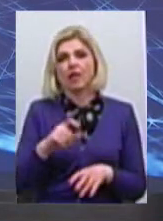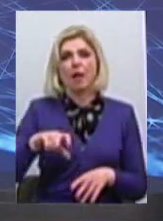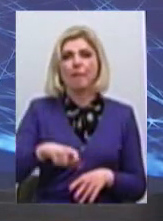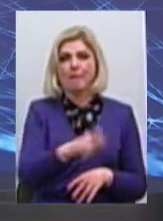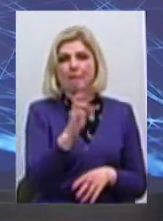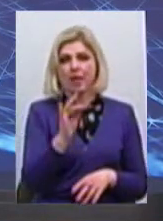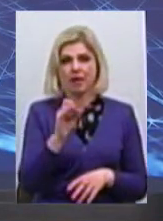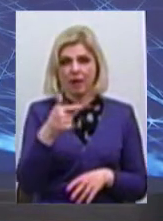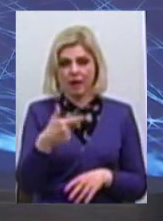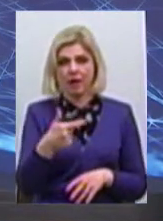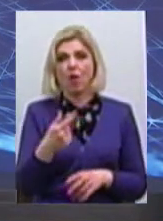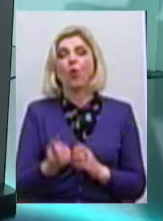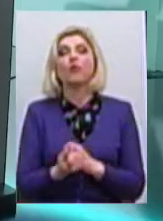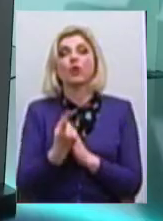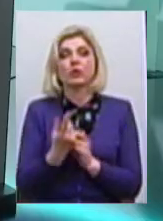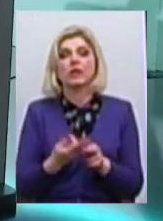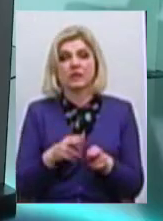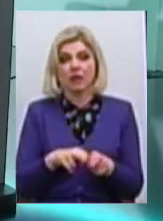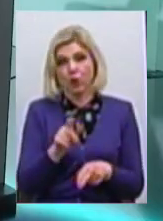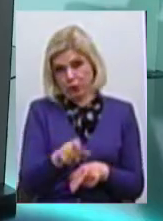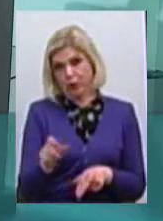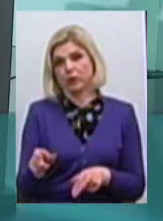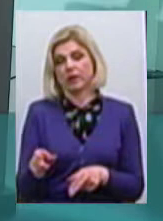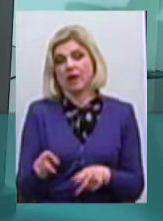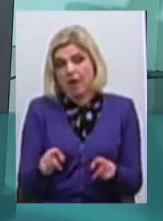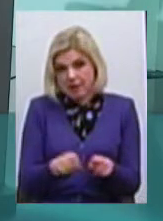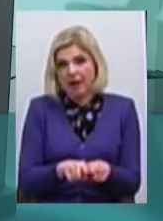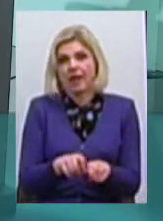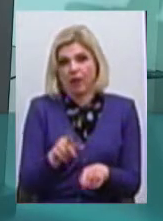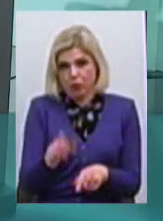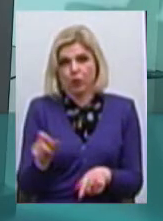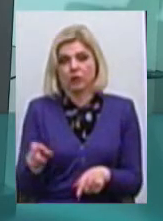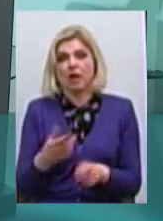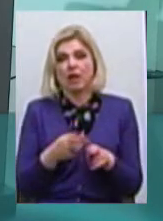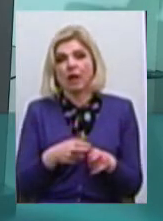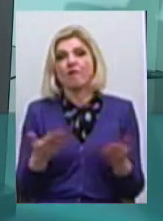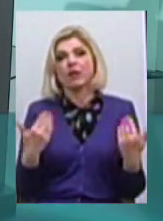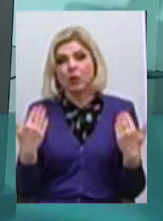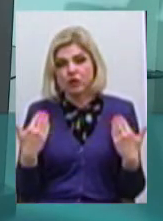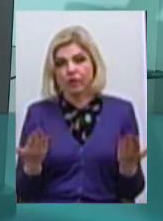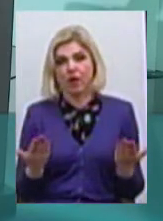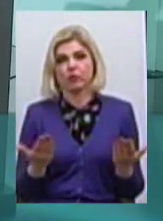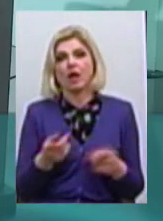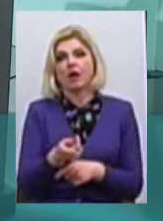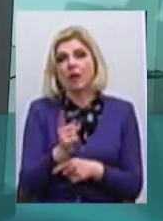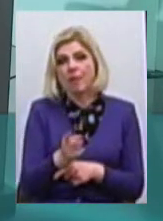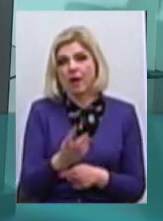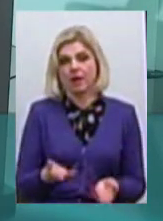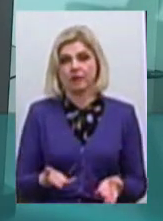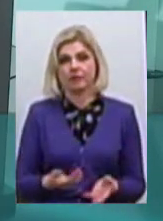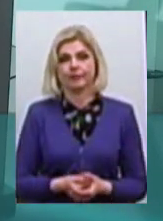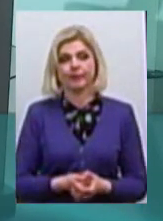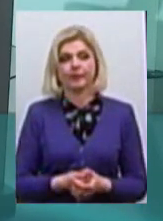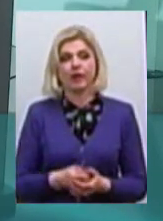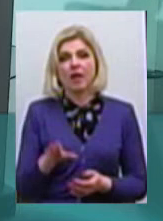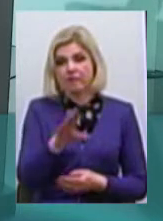лінії. Звідки це? Люди. Це ті ж самі люди, які відпочивають, там, рибалять. Все